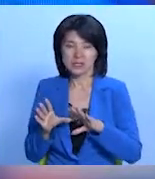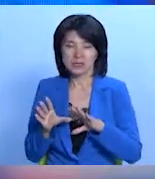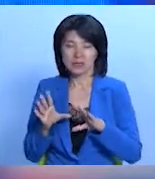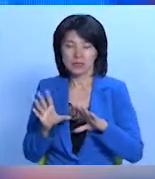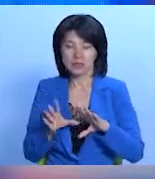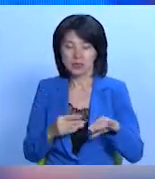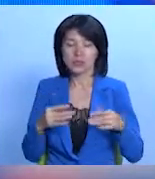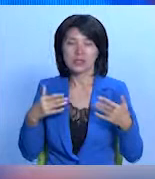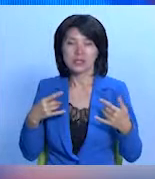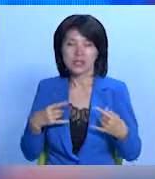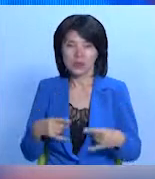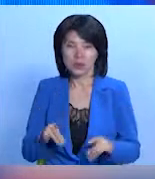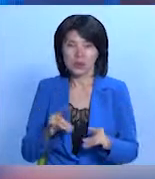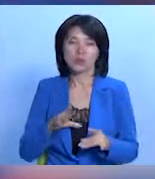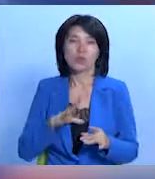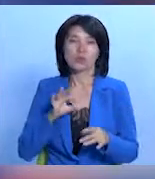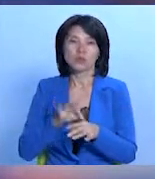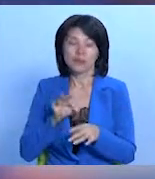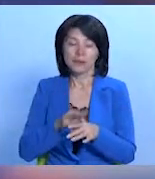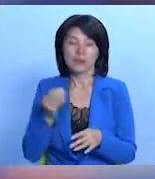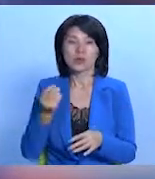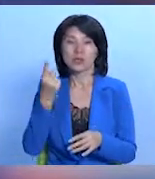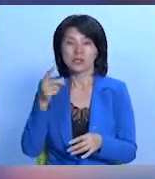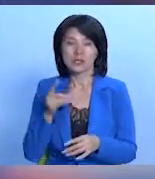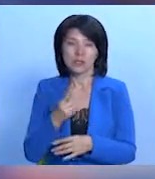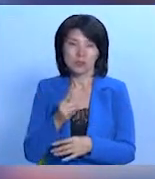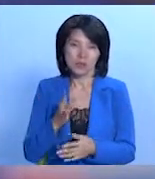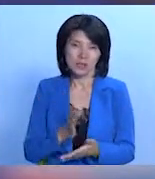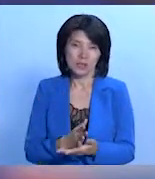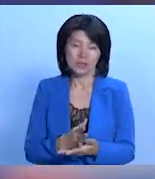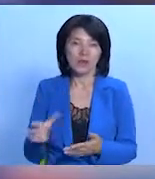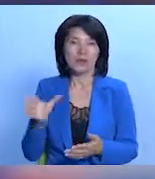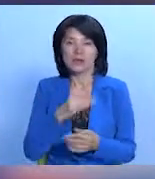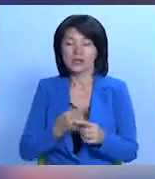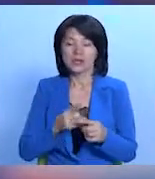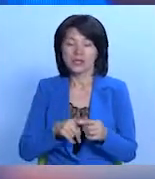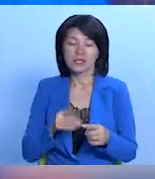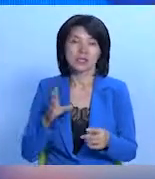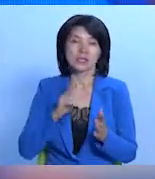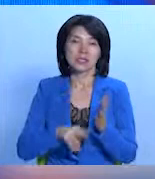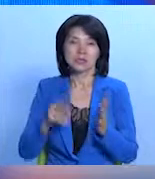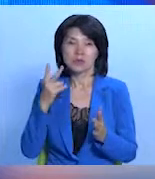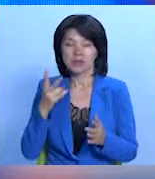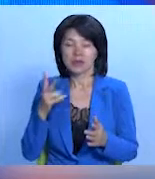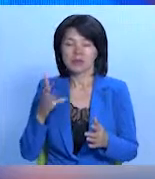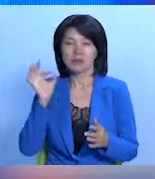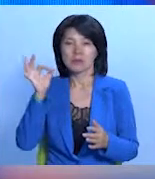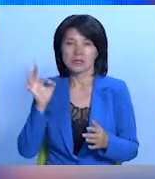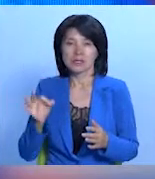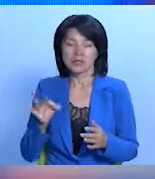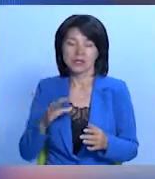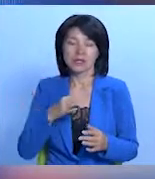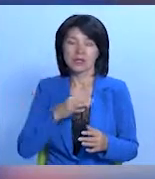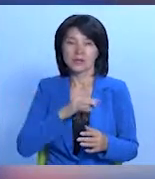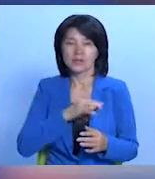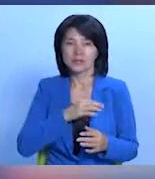әйел аурулар және бір бала бар. Осы пациенттердің 72% өкпені жасанды желдету